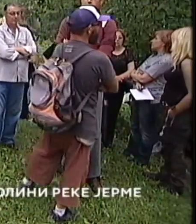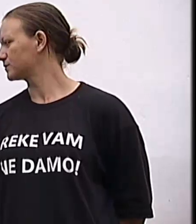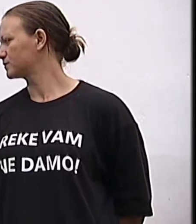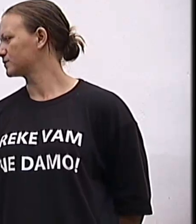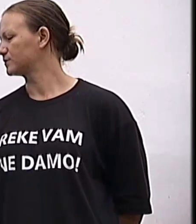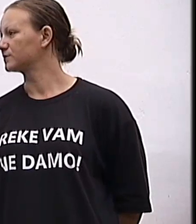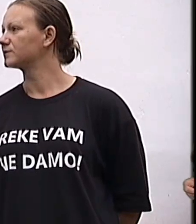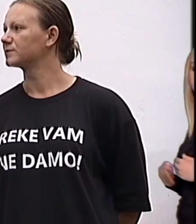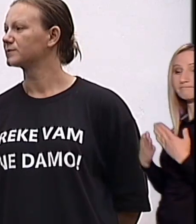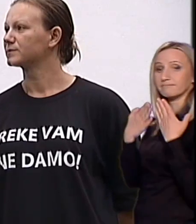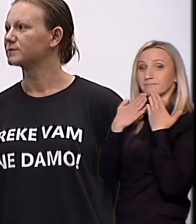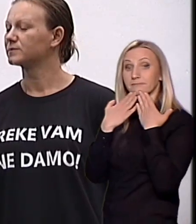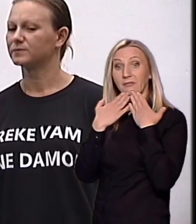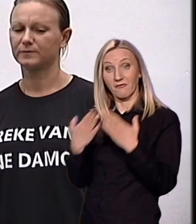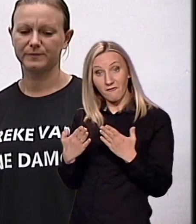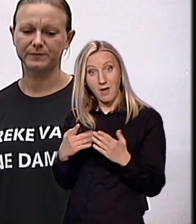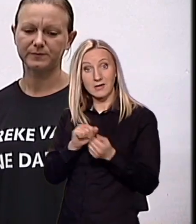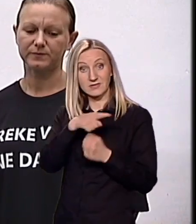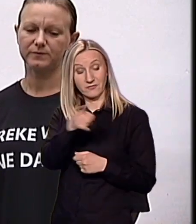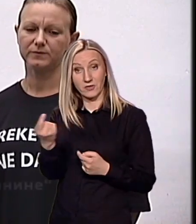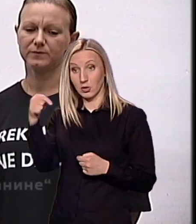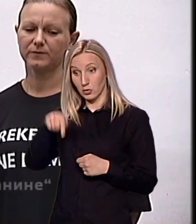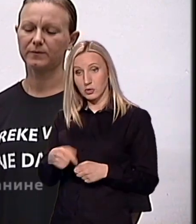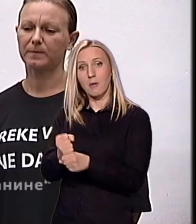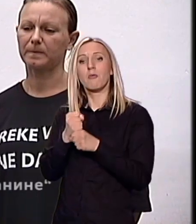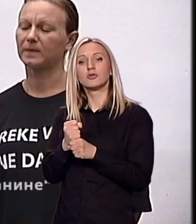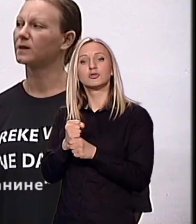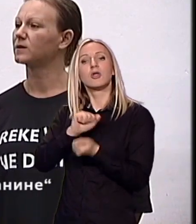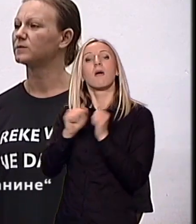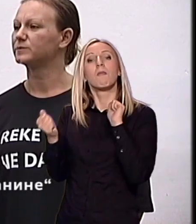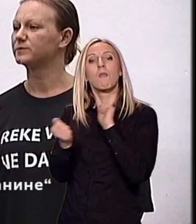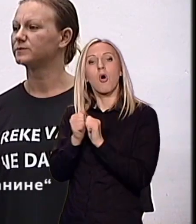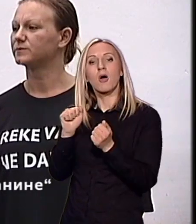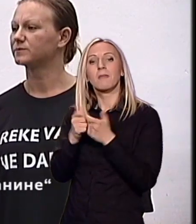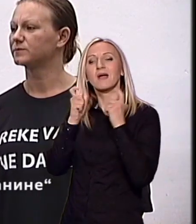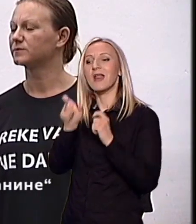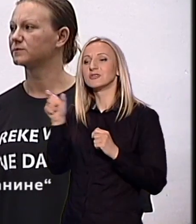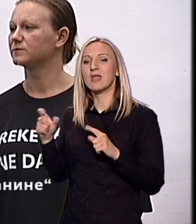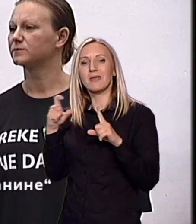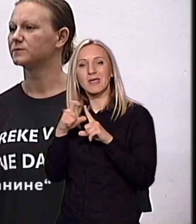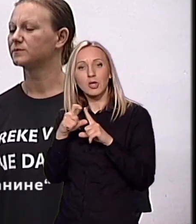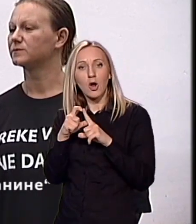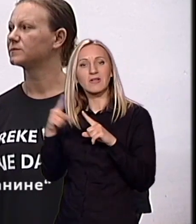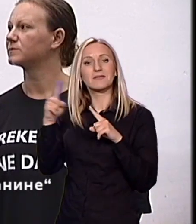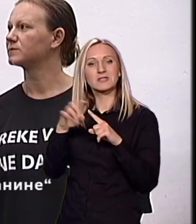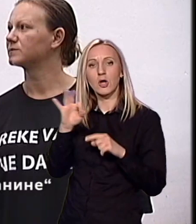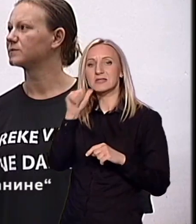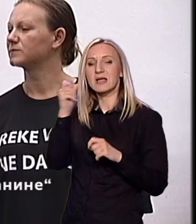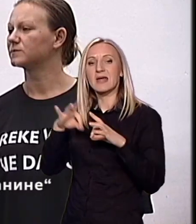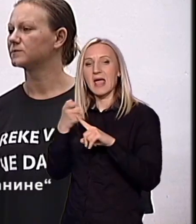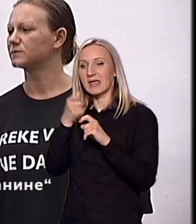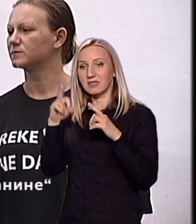Hvala vam što ste došli da podržite napore građana Dimitrovgrada, Trnskih Odrovaca i Rakite u njihovoj borbi